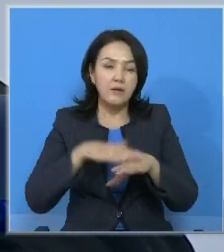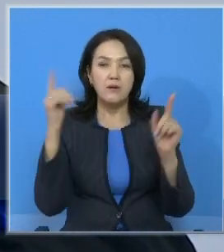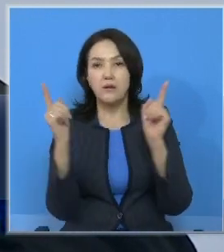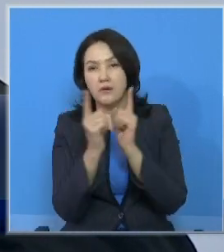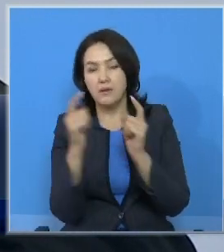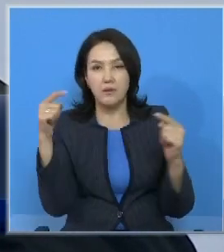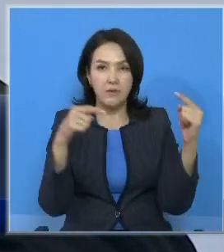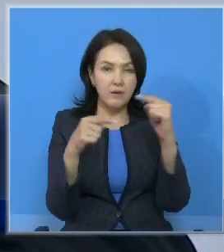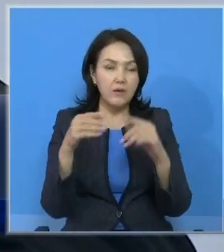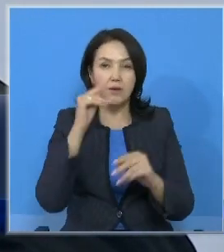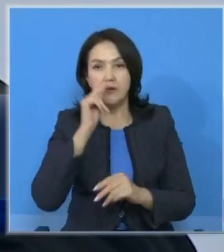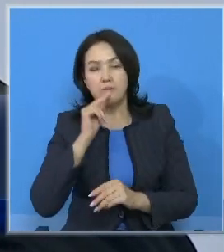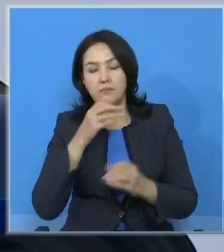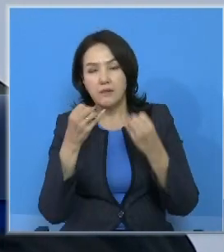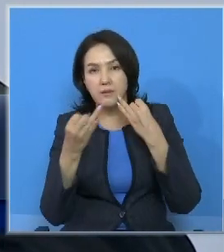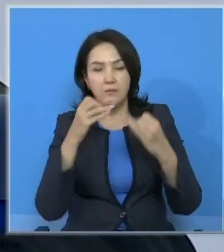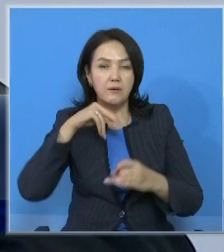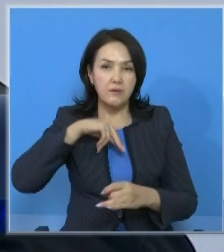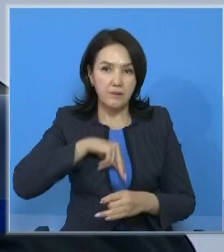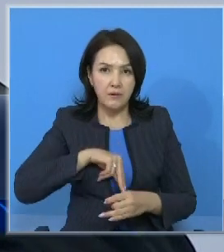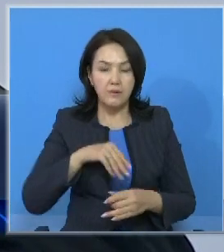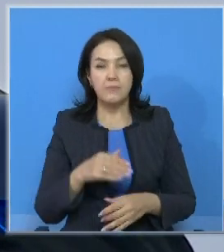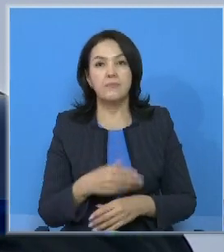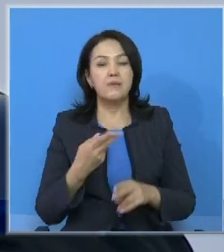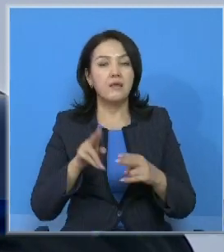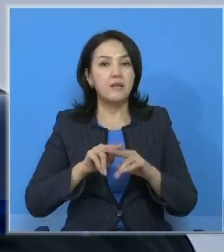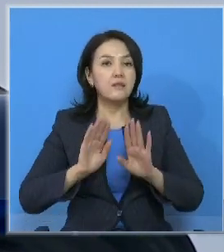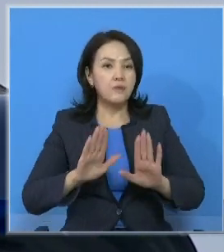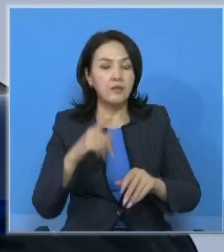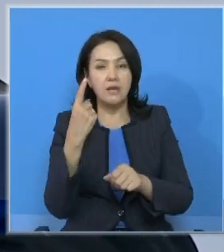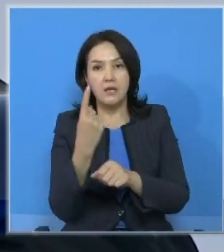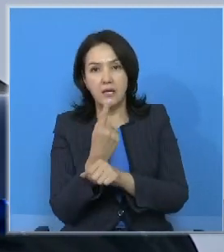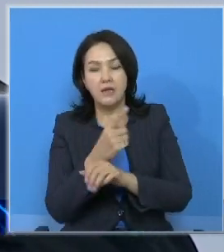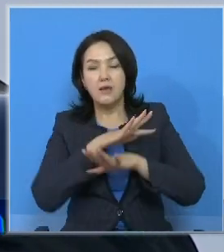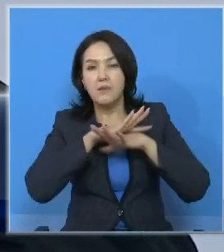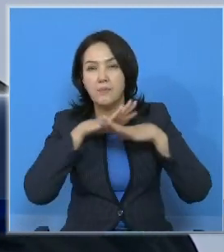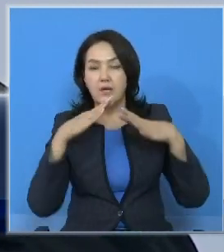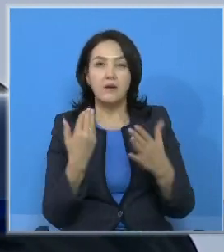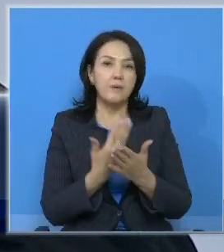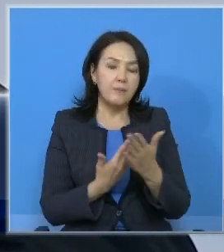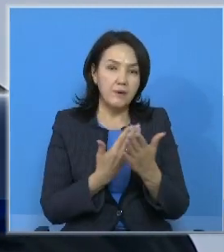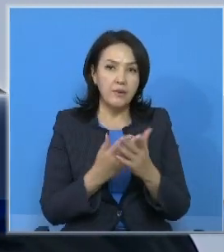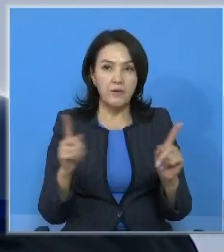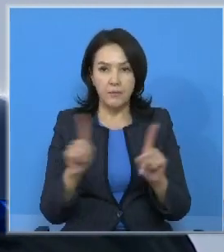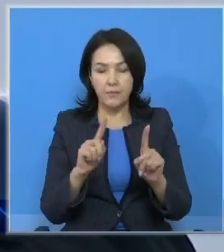друг с другом, чаепития, разговоры по душам. И это только один из многочисленных примеров того,